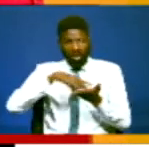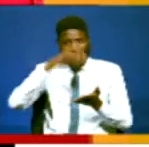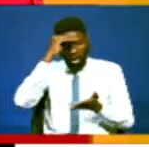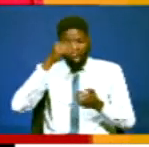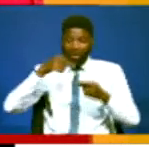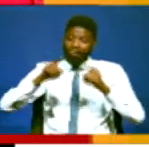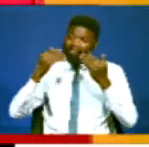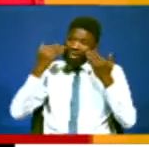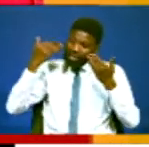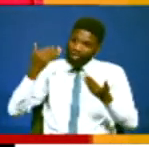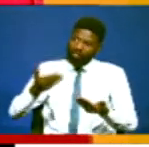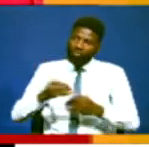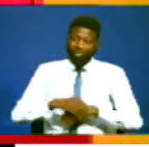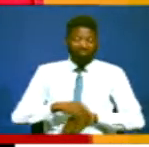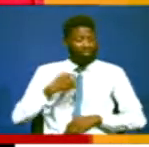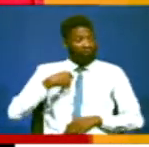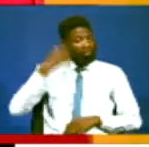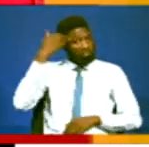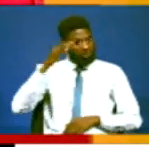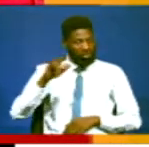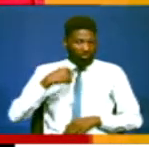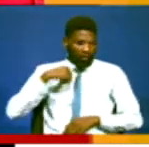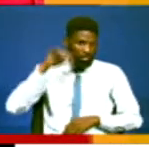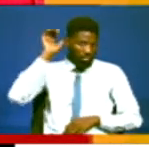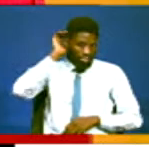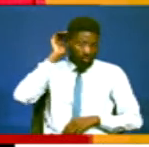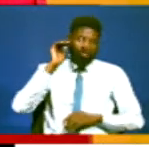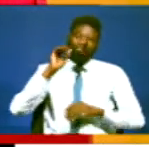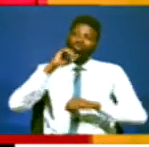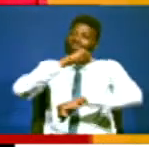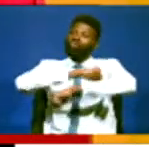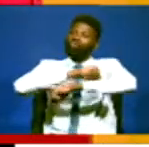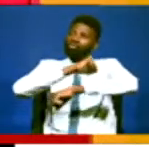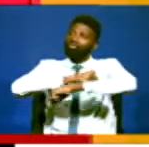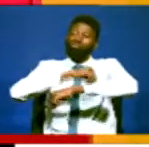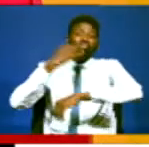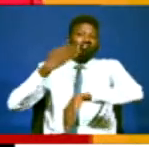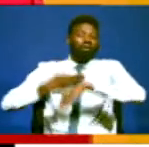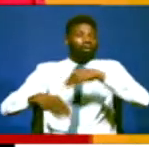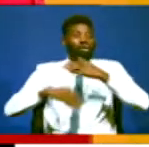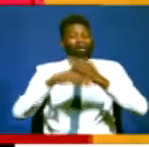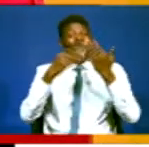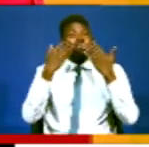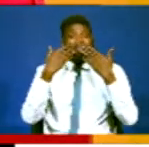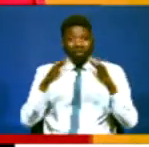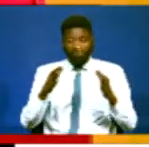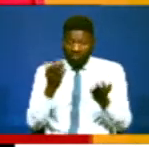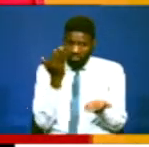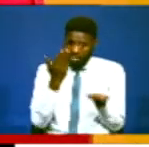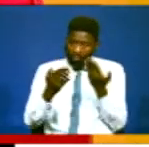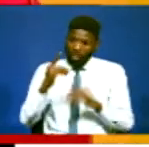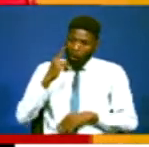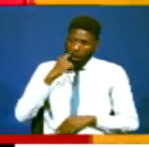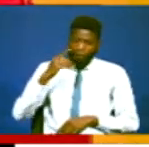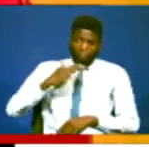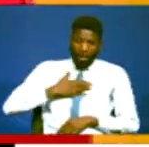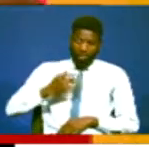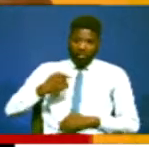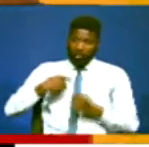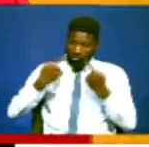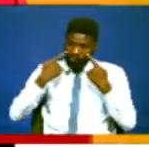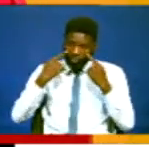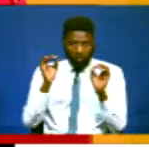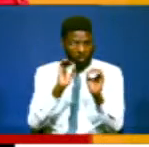sababu ninavyosikia ni kwamba shule zimejenga. Sijui kama ninakotoka ndipo sioni maabara ama ni maabara